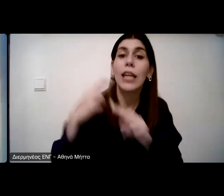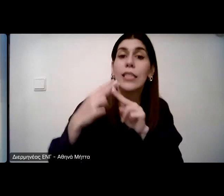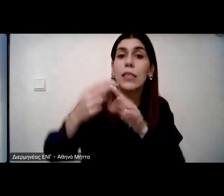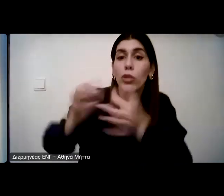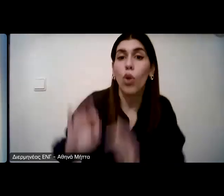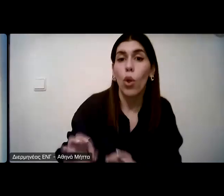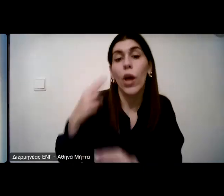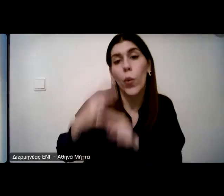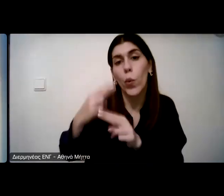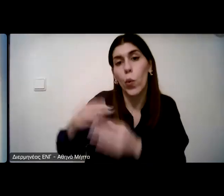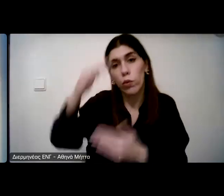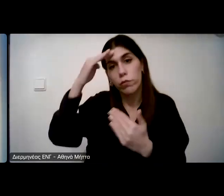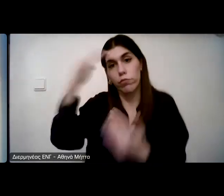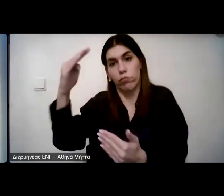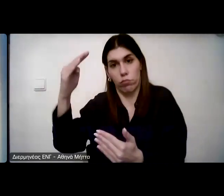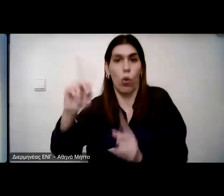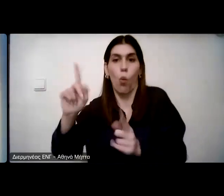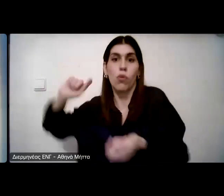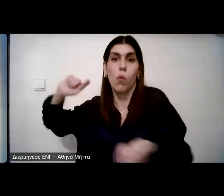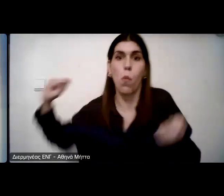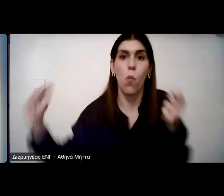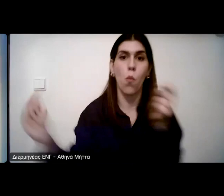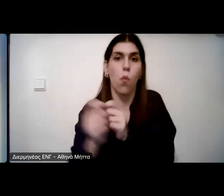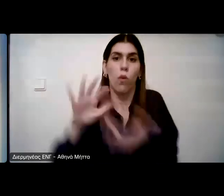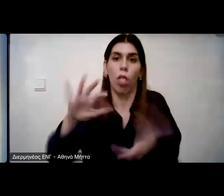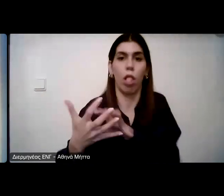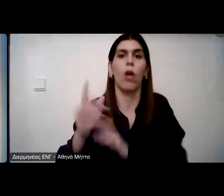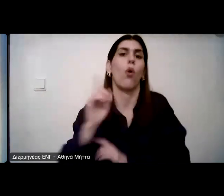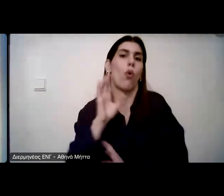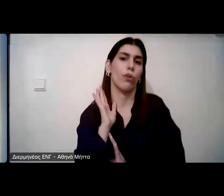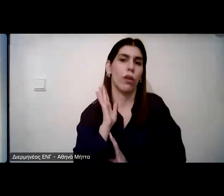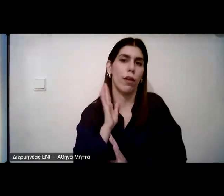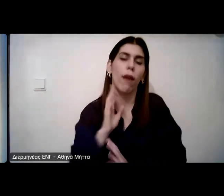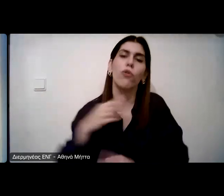οποίο προκύπτει από τη νέα γυναικεία εμπειρία.